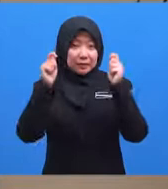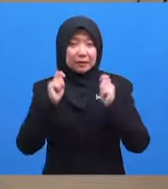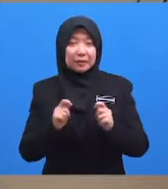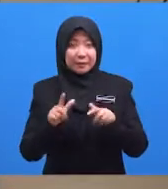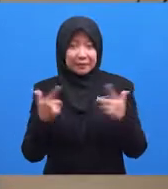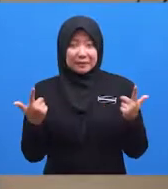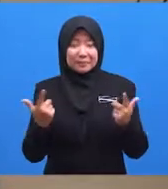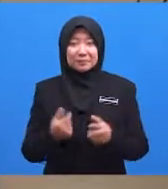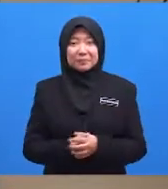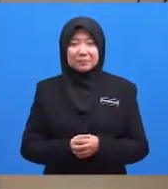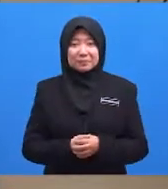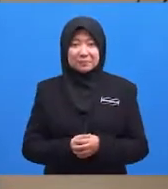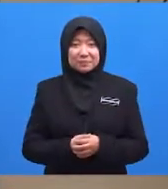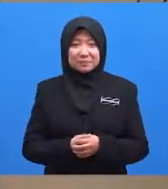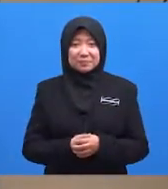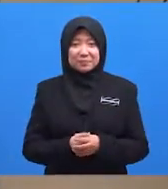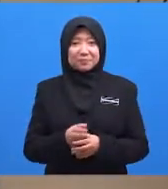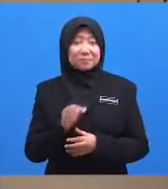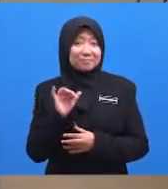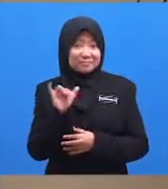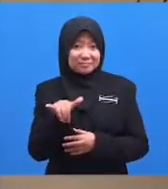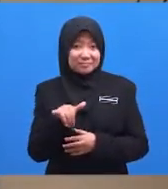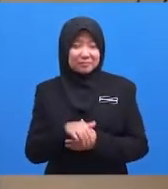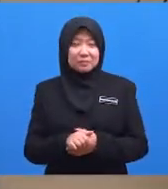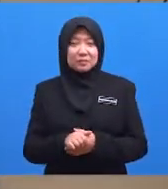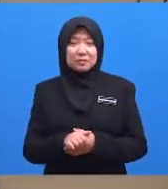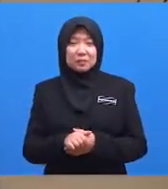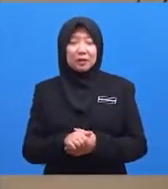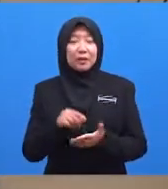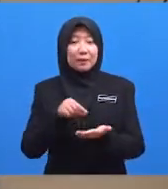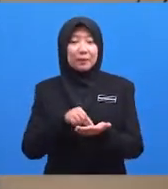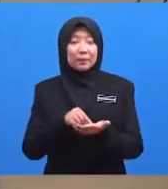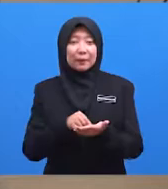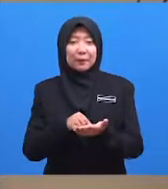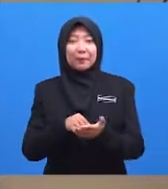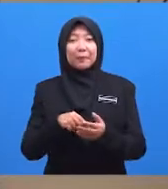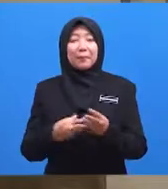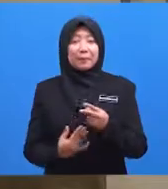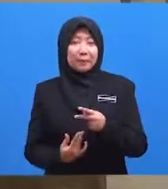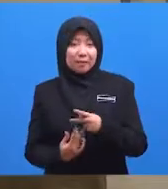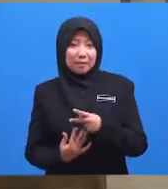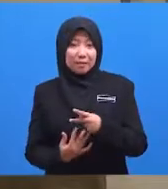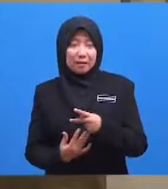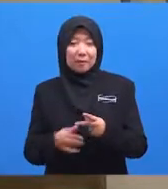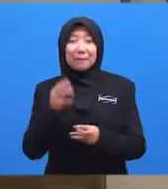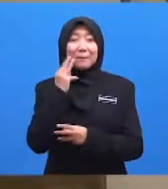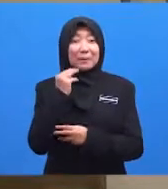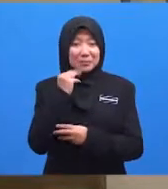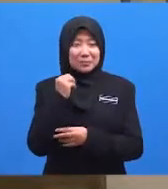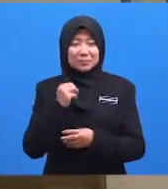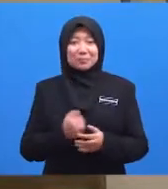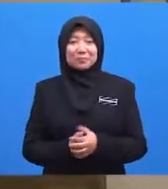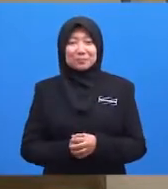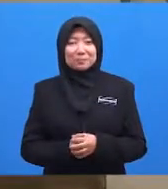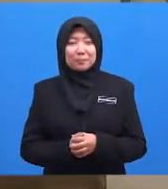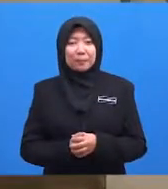lain? Ya, jom memasak ayam panggang madu. Sebelum cikgu mula mengajar